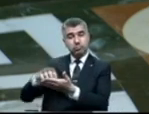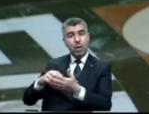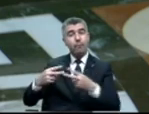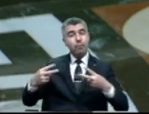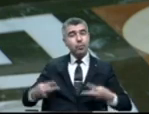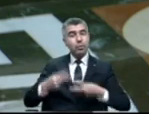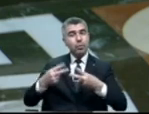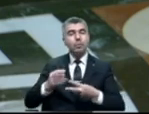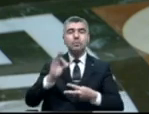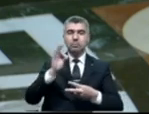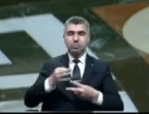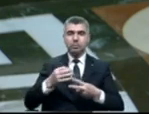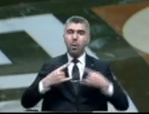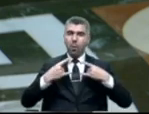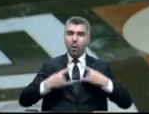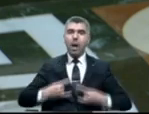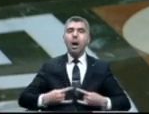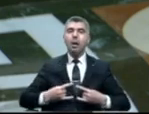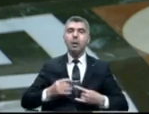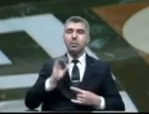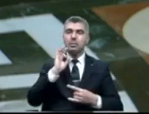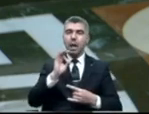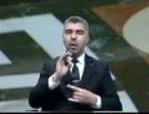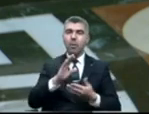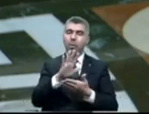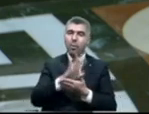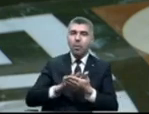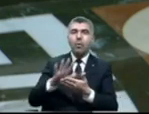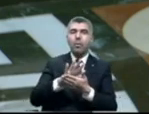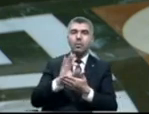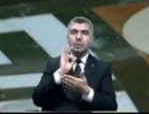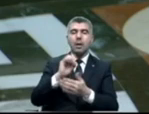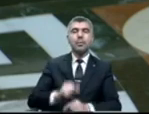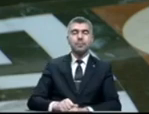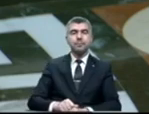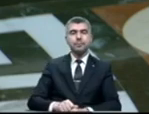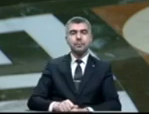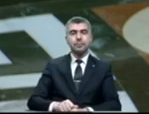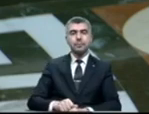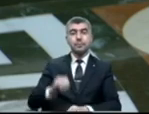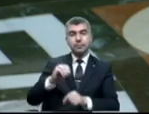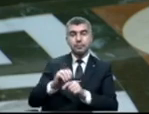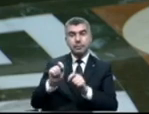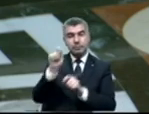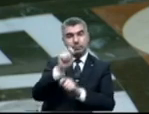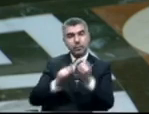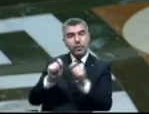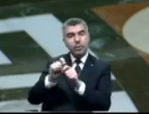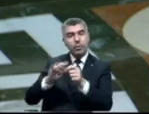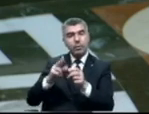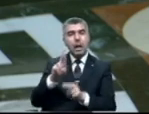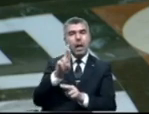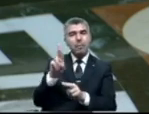الأسواق بالمعايير ديال السلامة الصحية وتتبع المسار يعني لا تراسابيليتي وستنتهي الأشغال